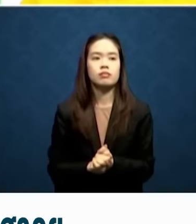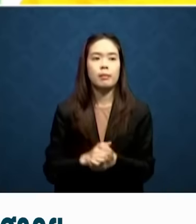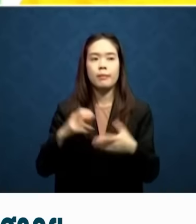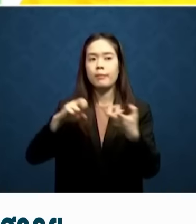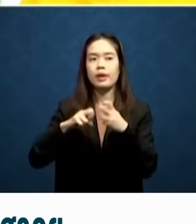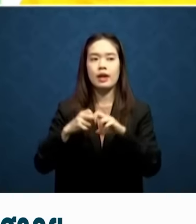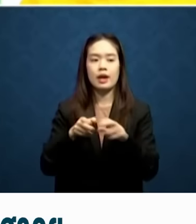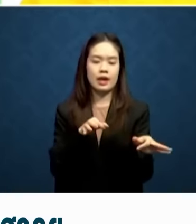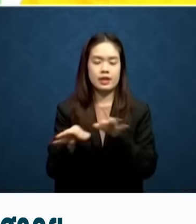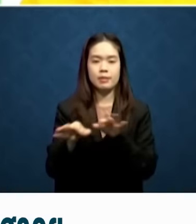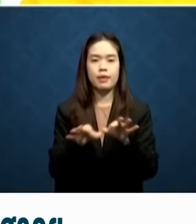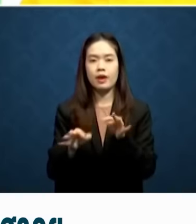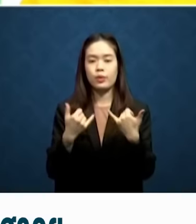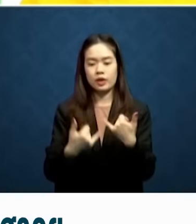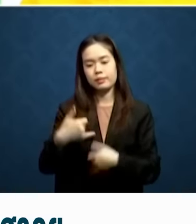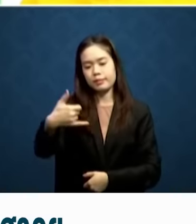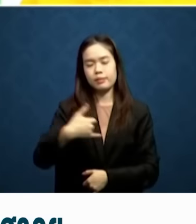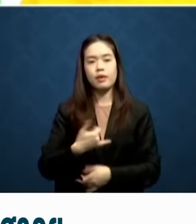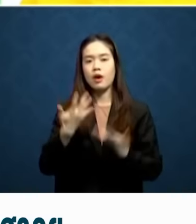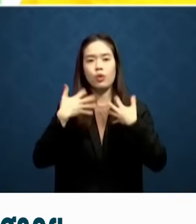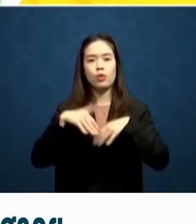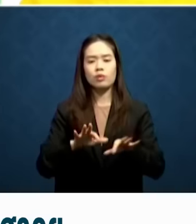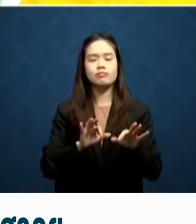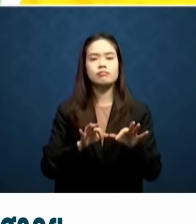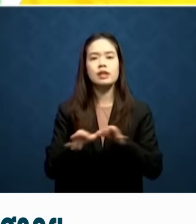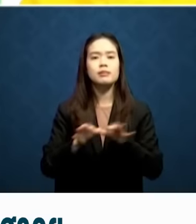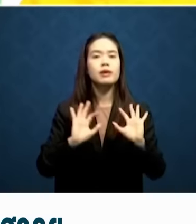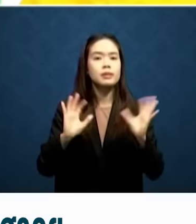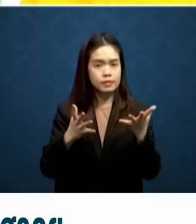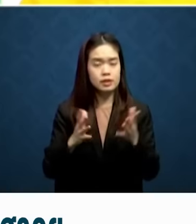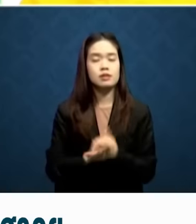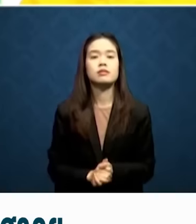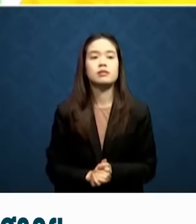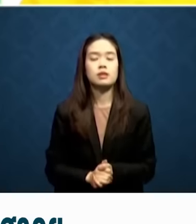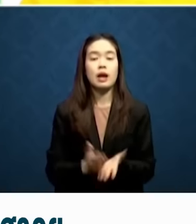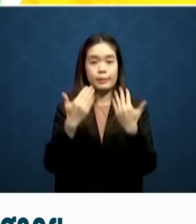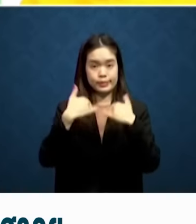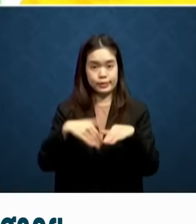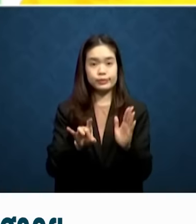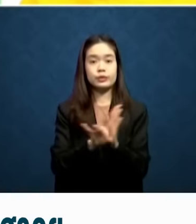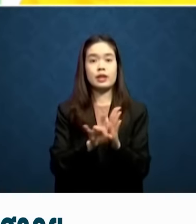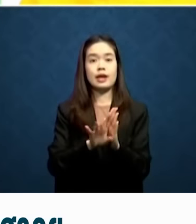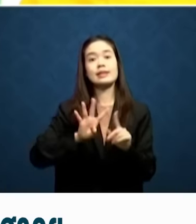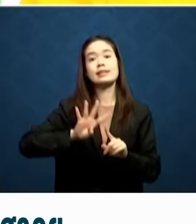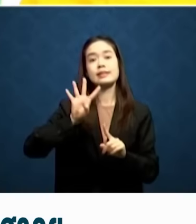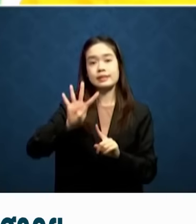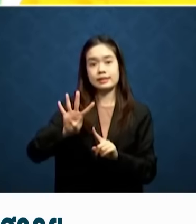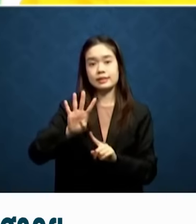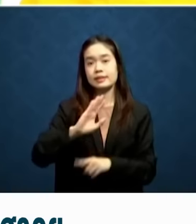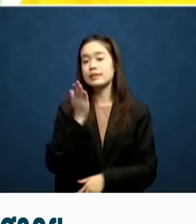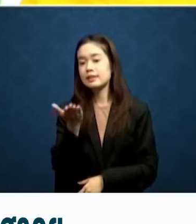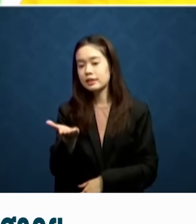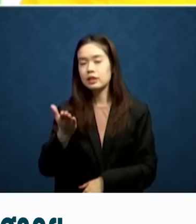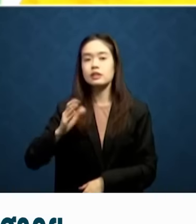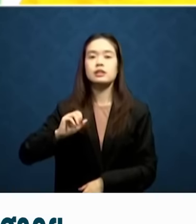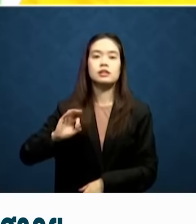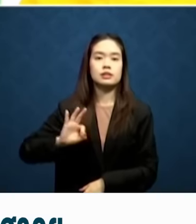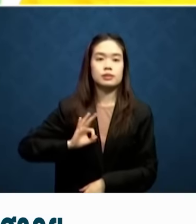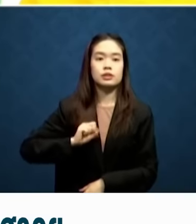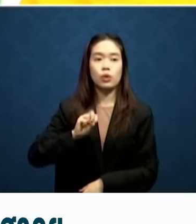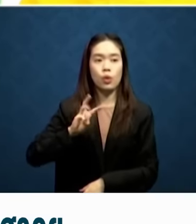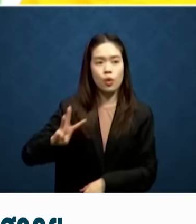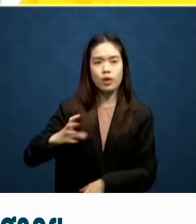การไปพาดพิงบุคคลภายนอกนะคะหลังจากนั้นโอ้โหสมาชิกวุฒิสภาอีกหลายท่านก็เห็นด้วยทางกับทางด้านของคุณพิสิท